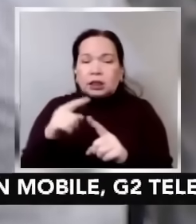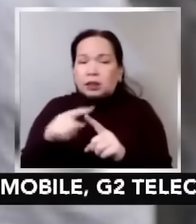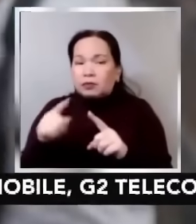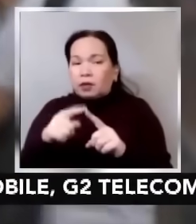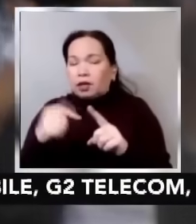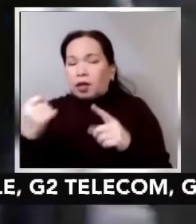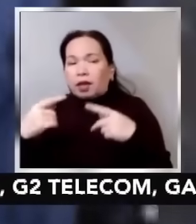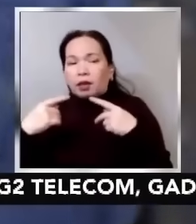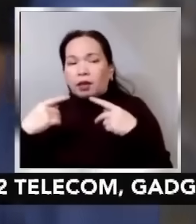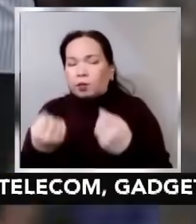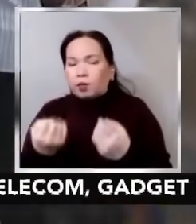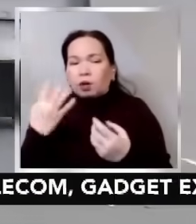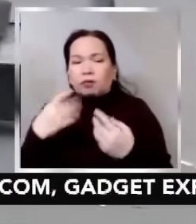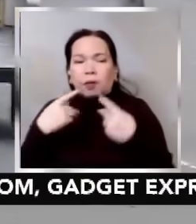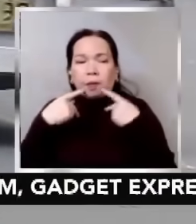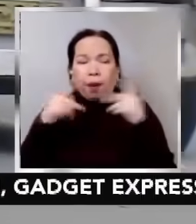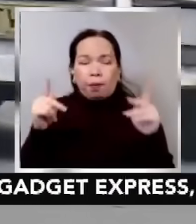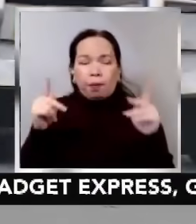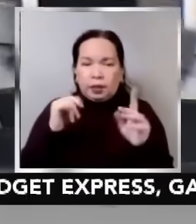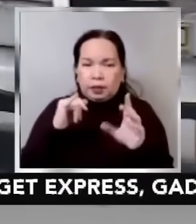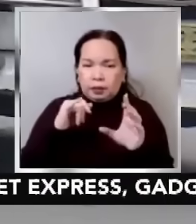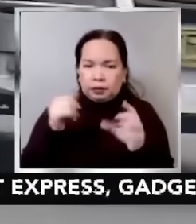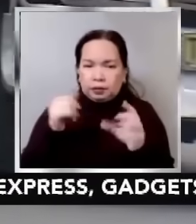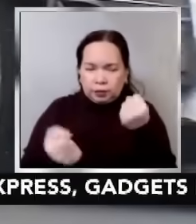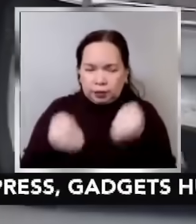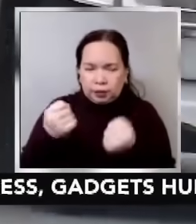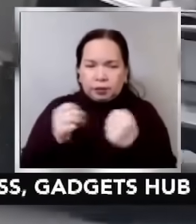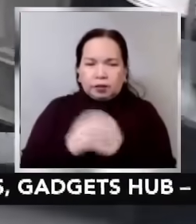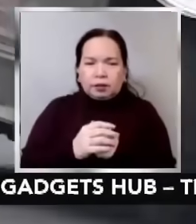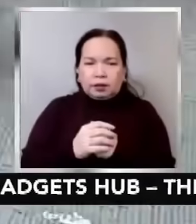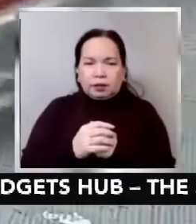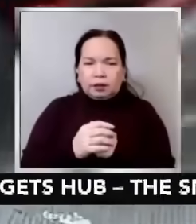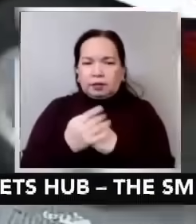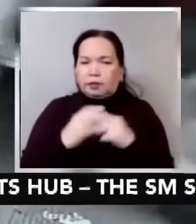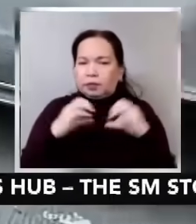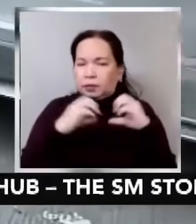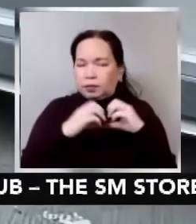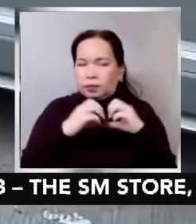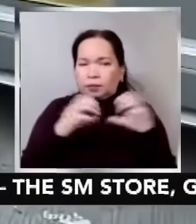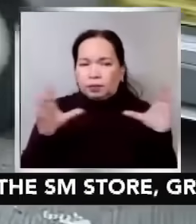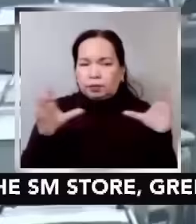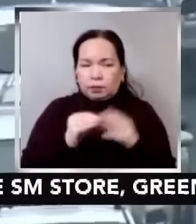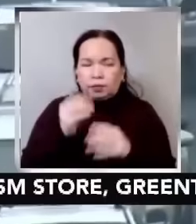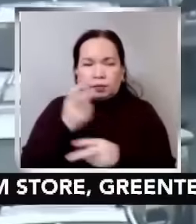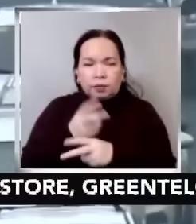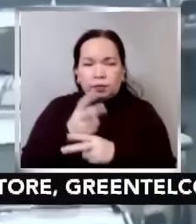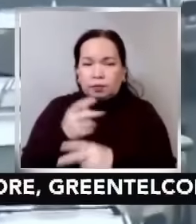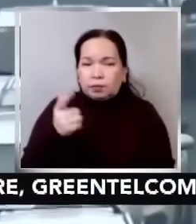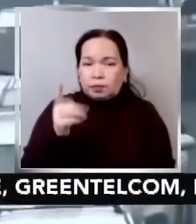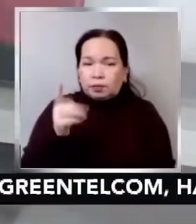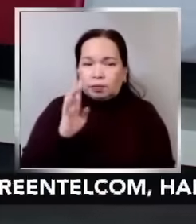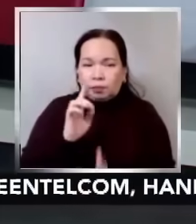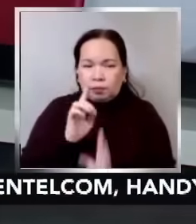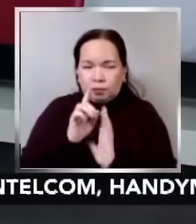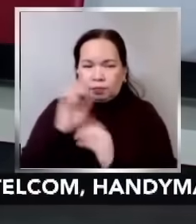GMA Integrated News, Tina Panganiban Perez, nakatutok, 24 oras.